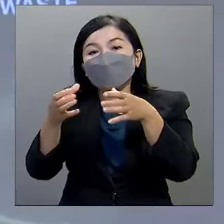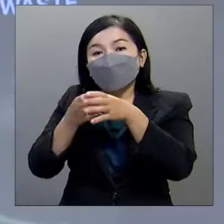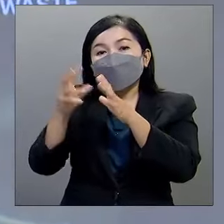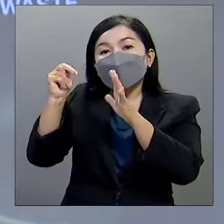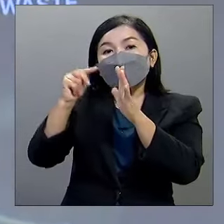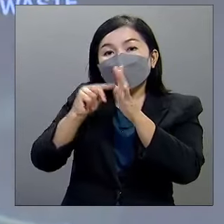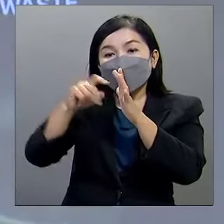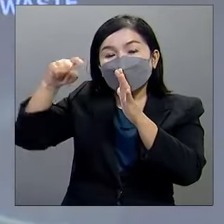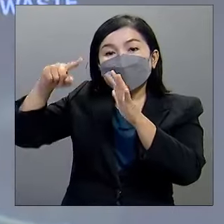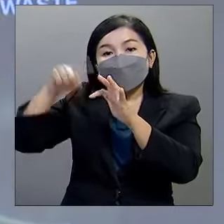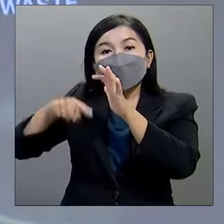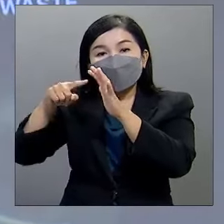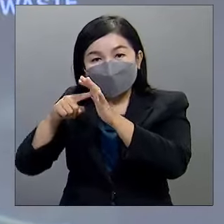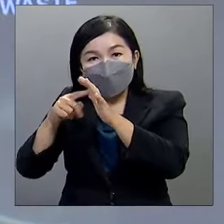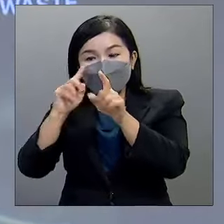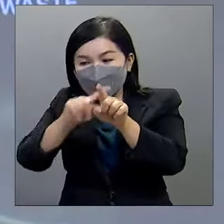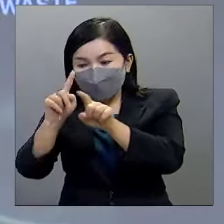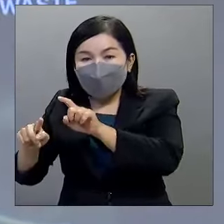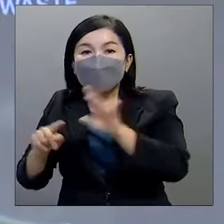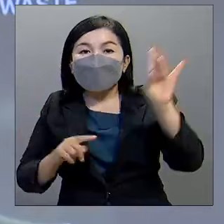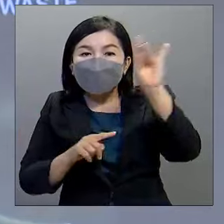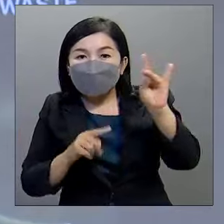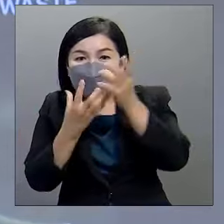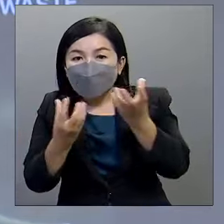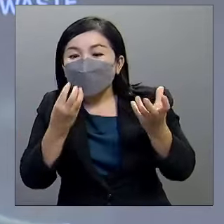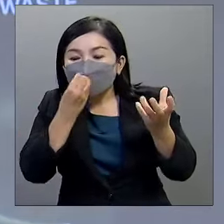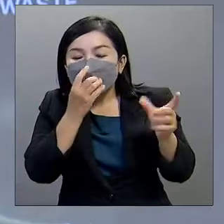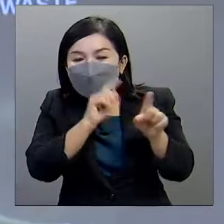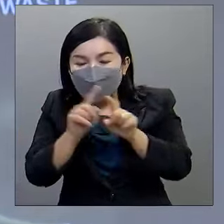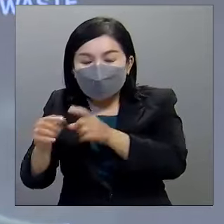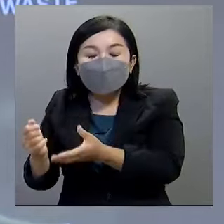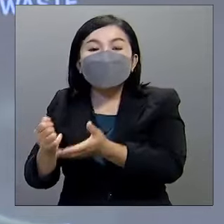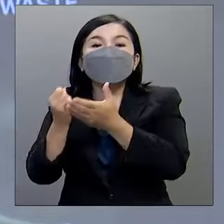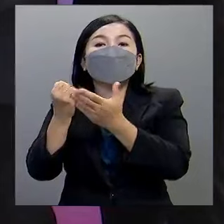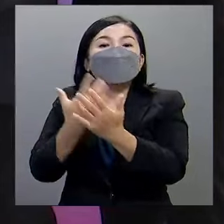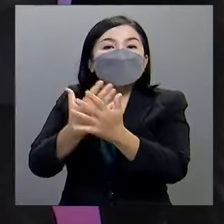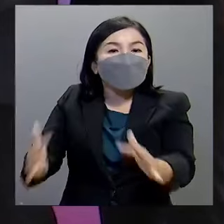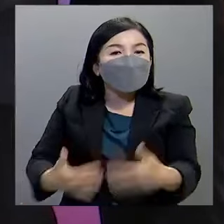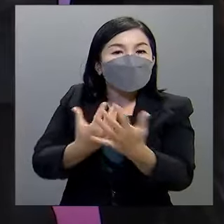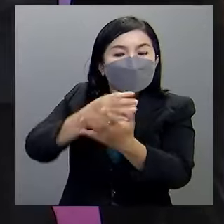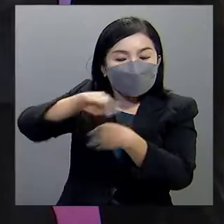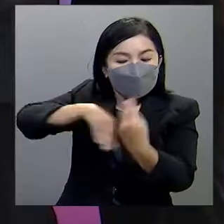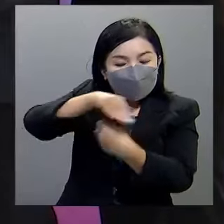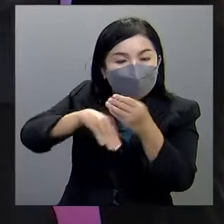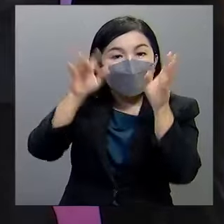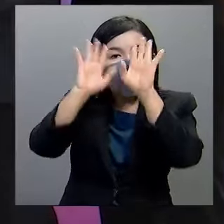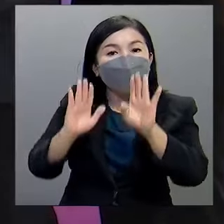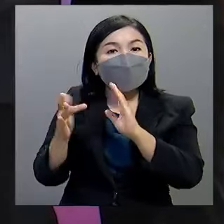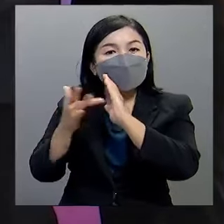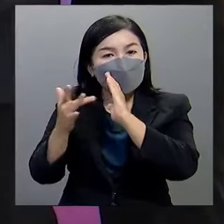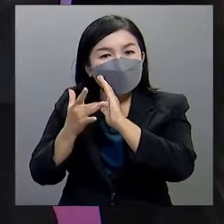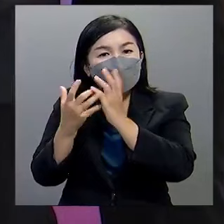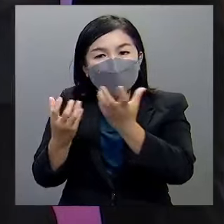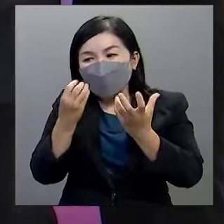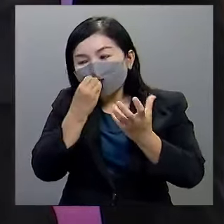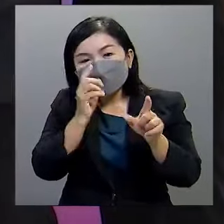มกีตะเนี่ยยังมีความตั้งใจหลักที่อยากจะเป็นอีกหนึ่งฟันเฟืองในการขับเคลื่อนเศรษฐกิจอวกาศในการสร้างเทคโนโลยีทางอากาศ